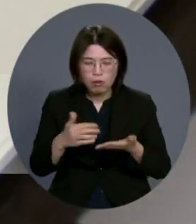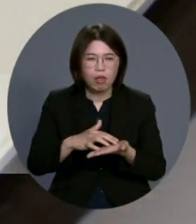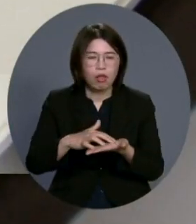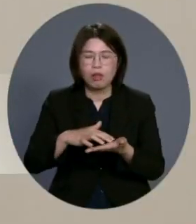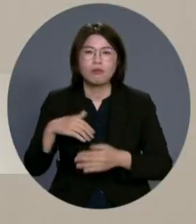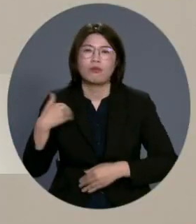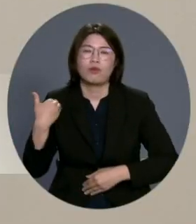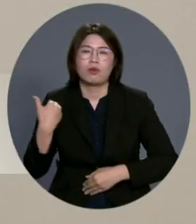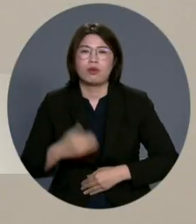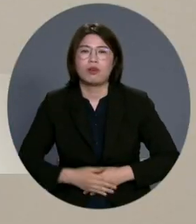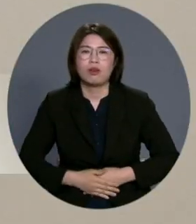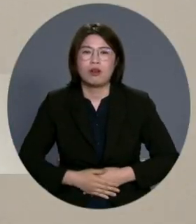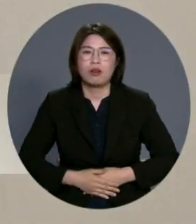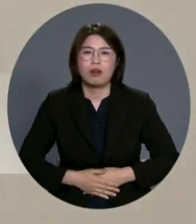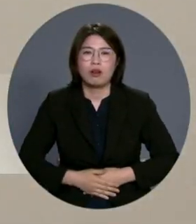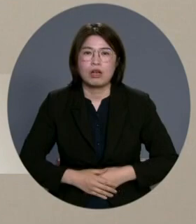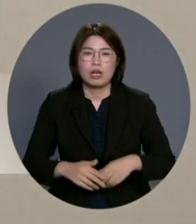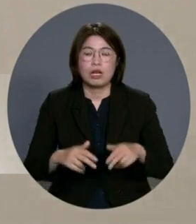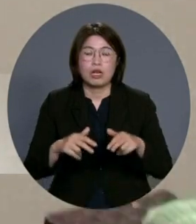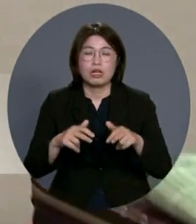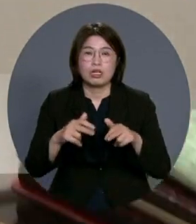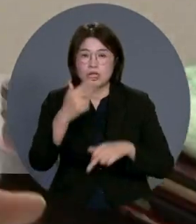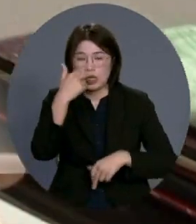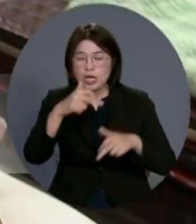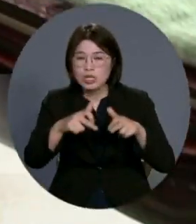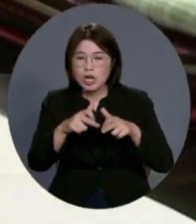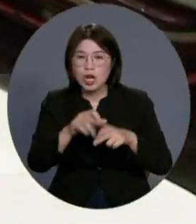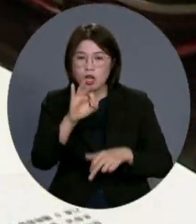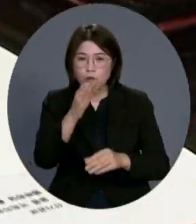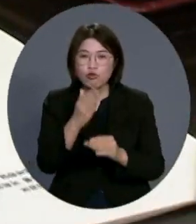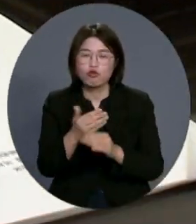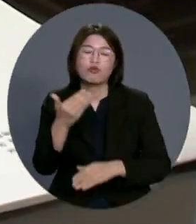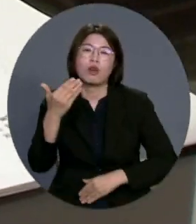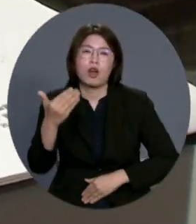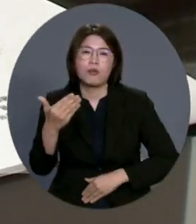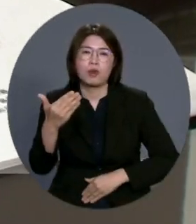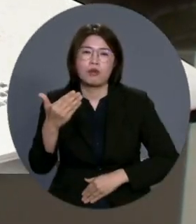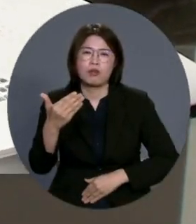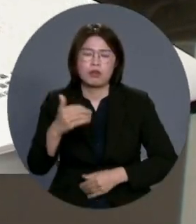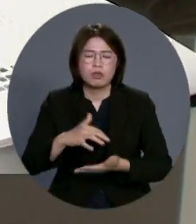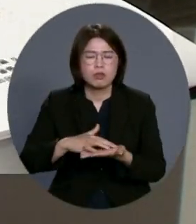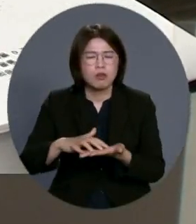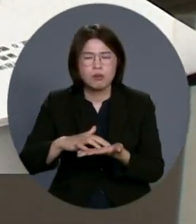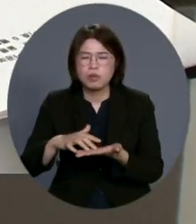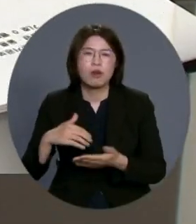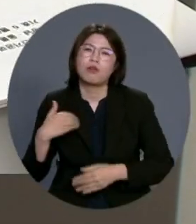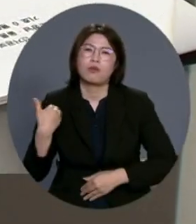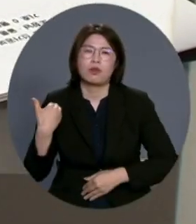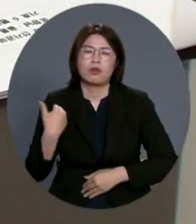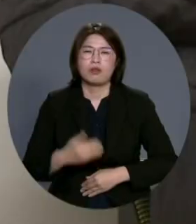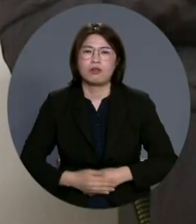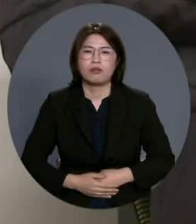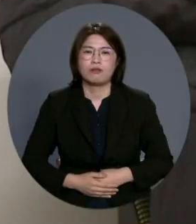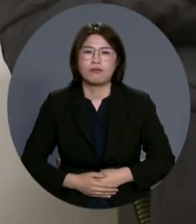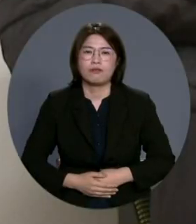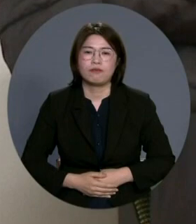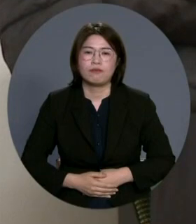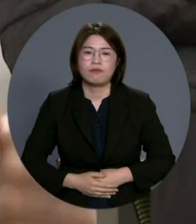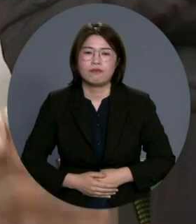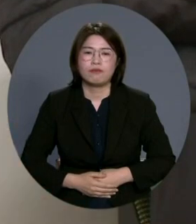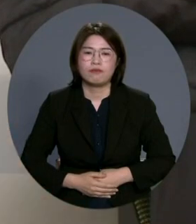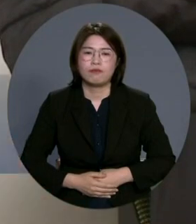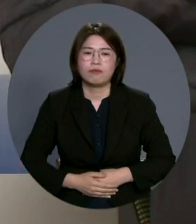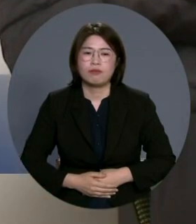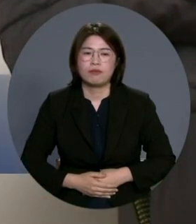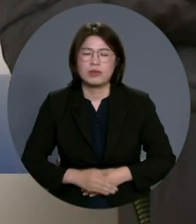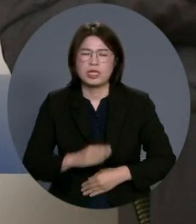마찬가지입니다 우리나라 시각 장인 명 중 아홉명이 서처럼 점자를 읽을 수 없습니다 진짜 진정한